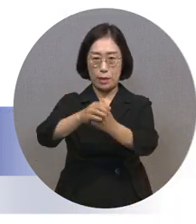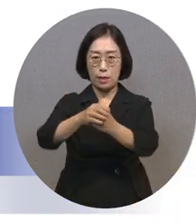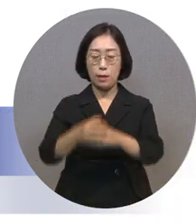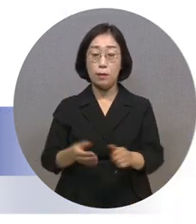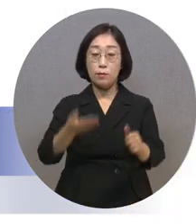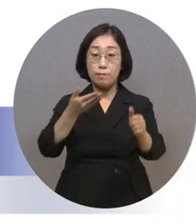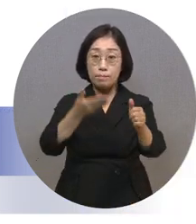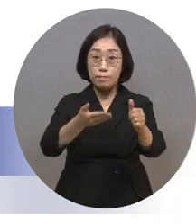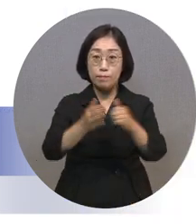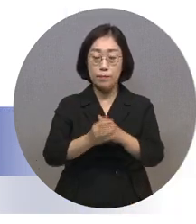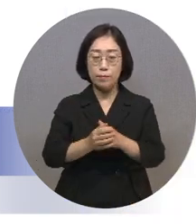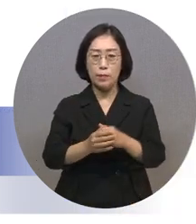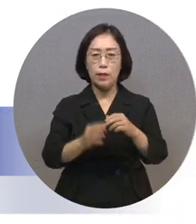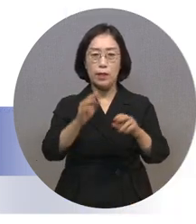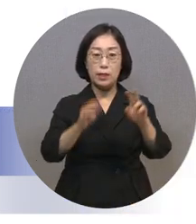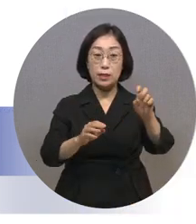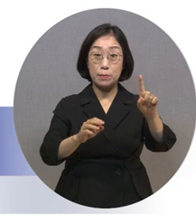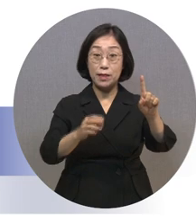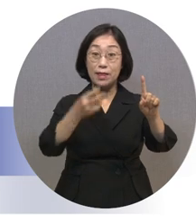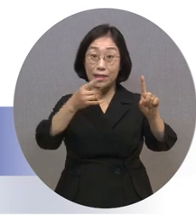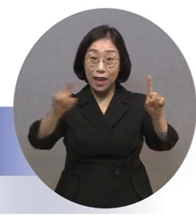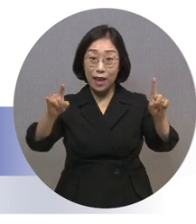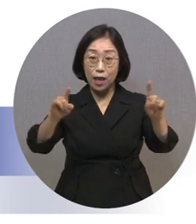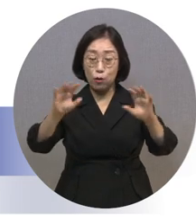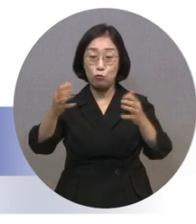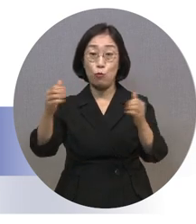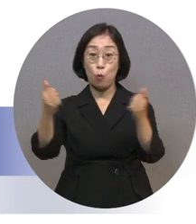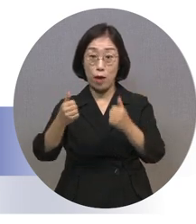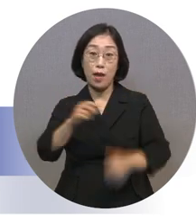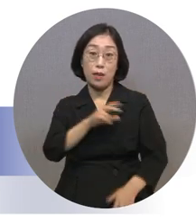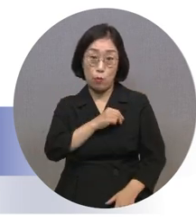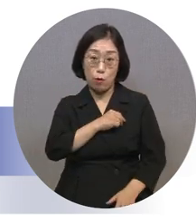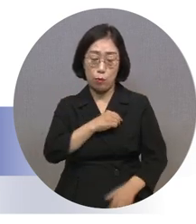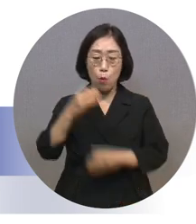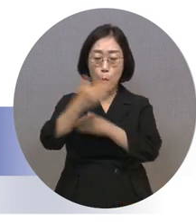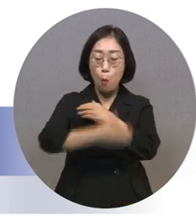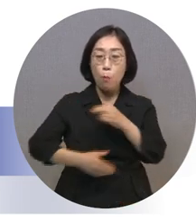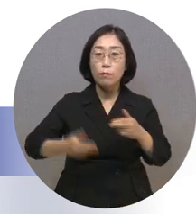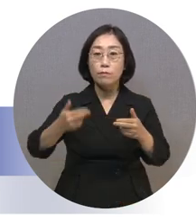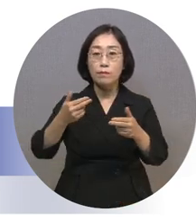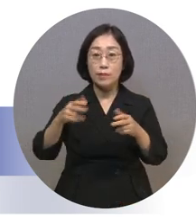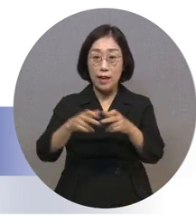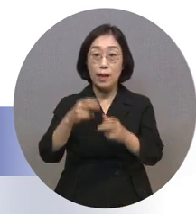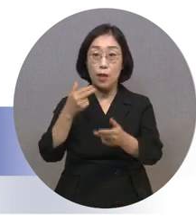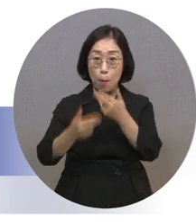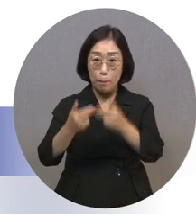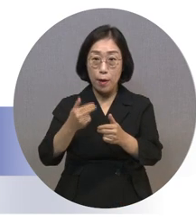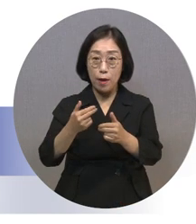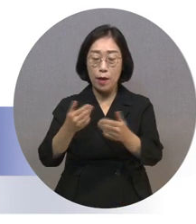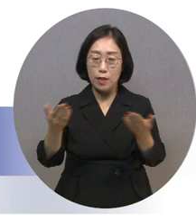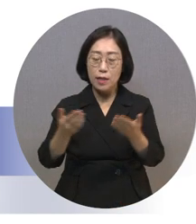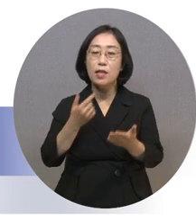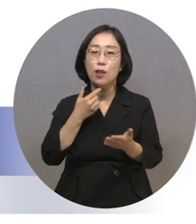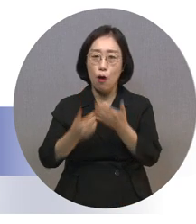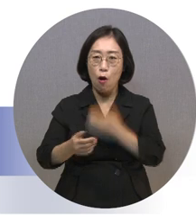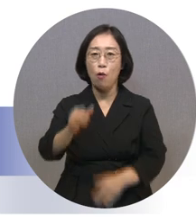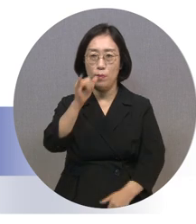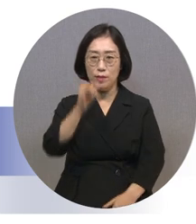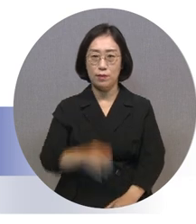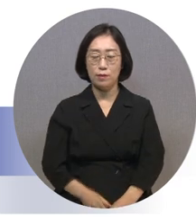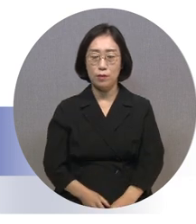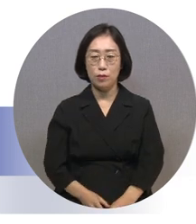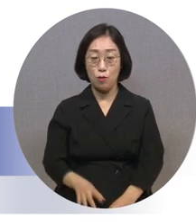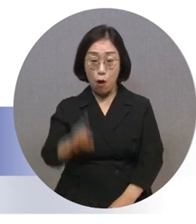이종성 이사장은 제 21대 국회의원 한국 지체장애 협회 사무총장 등을 역임했습니다이 이사장은